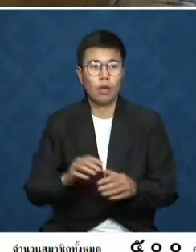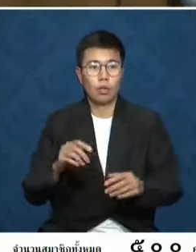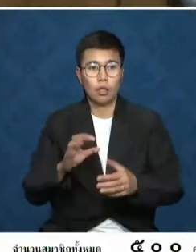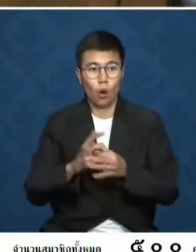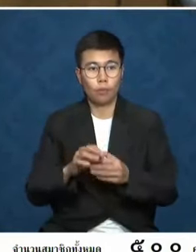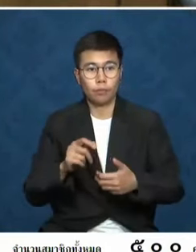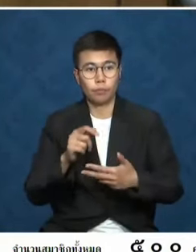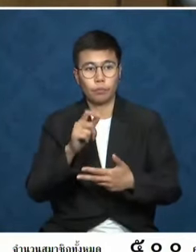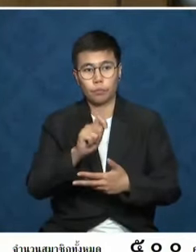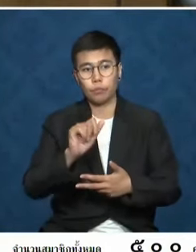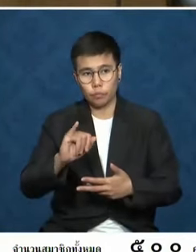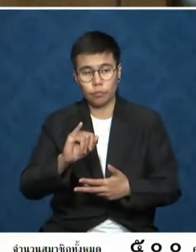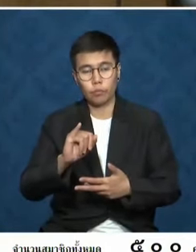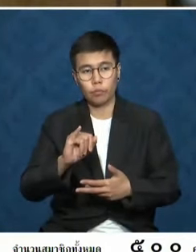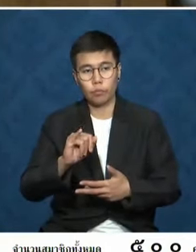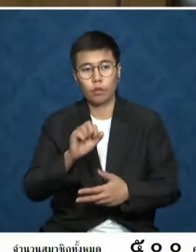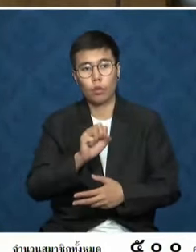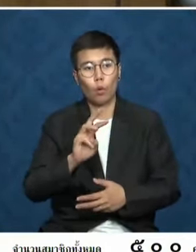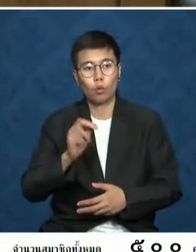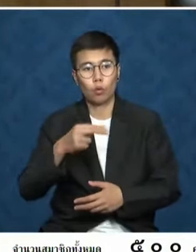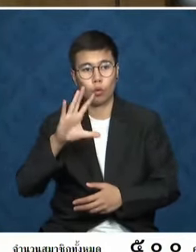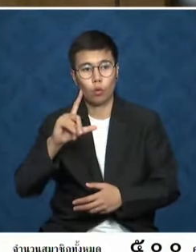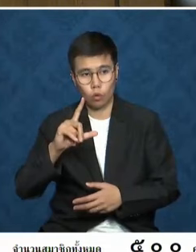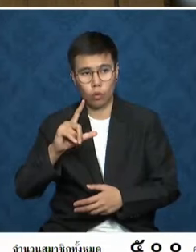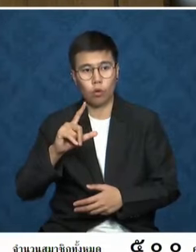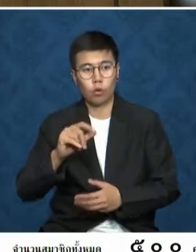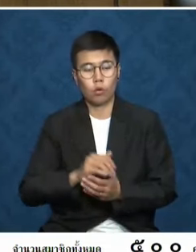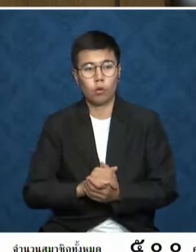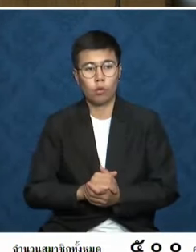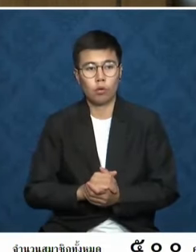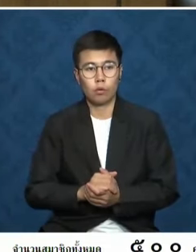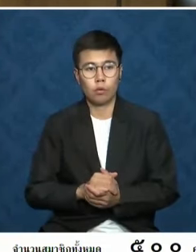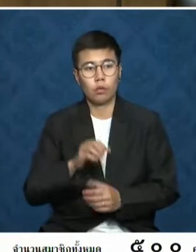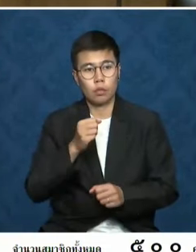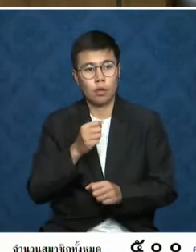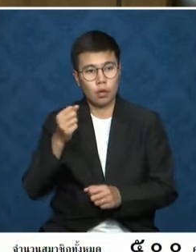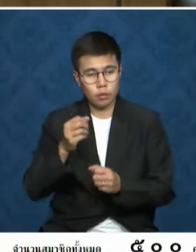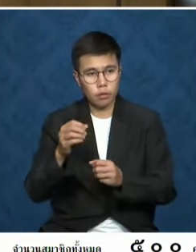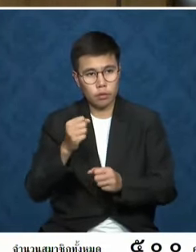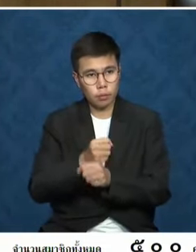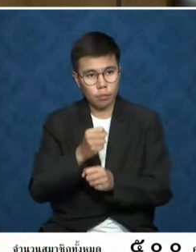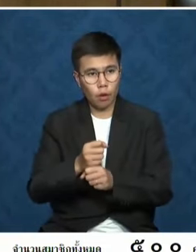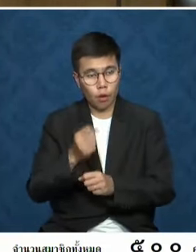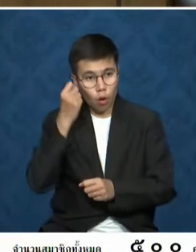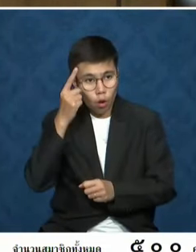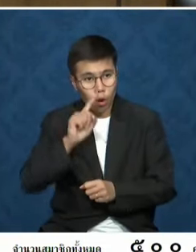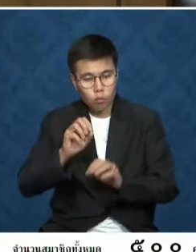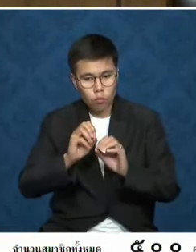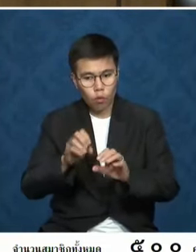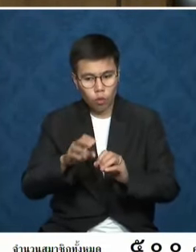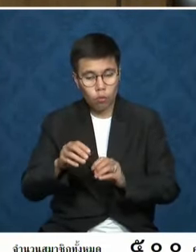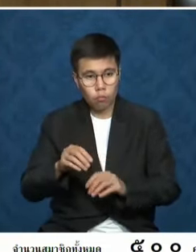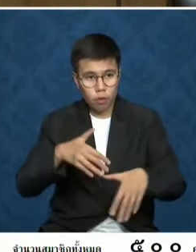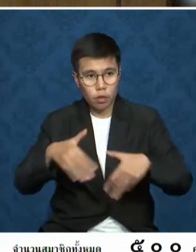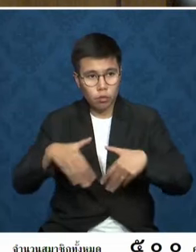AI อยากให้สาวทล.ซ.ได้ทำคามเข้ใจให้กพน้ปชาชนได